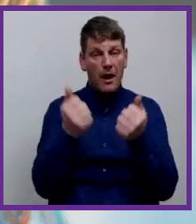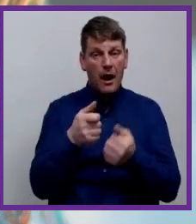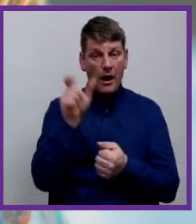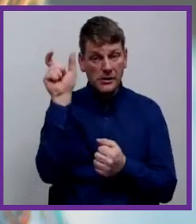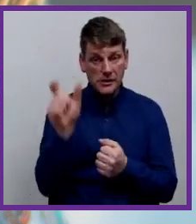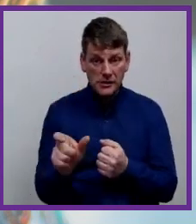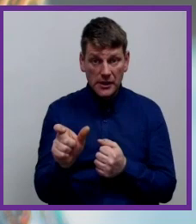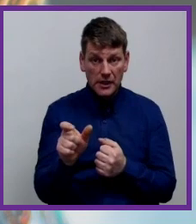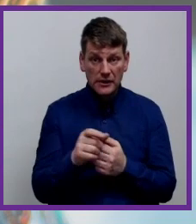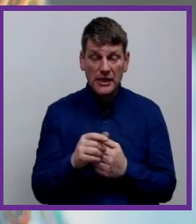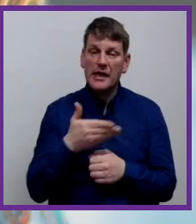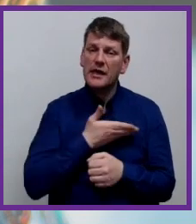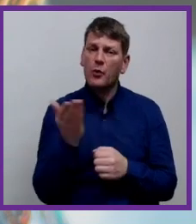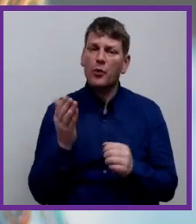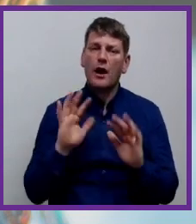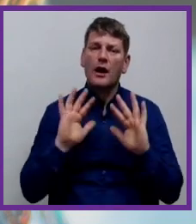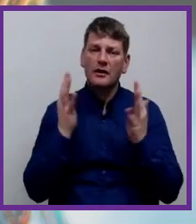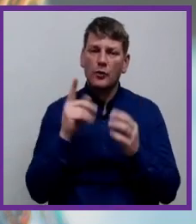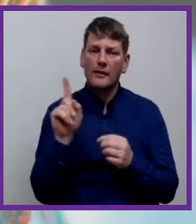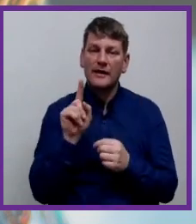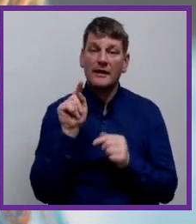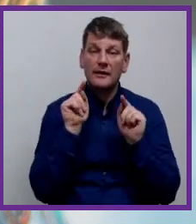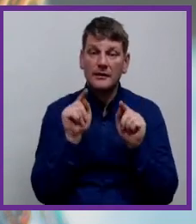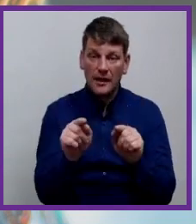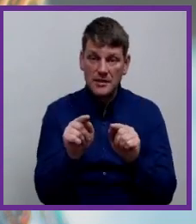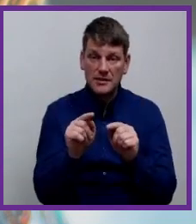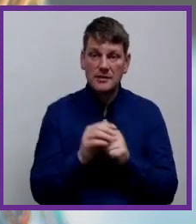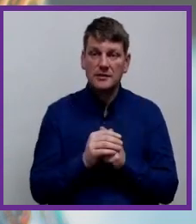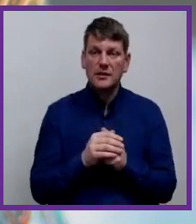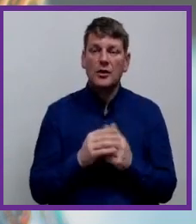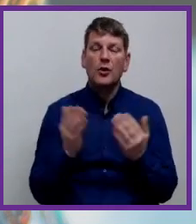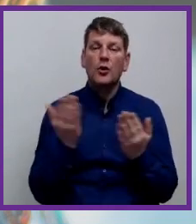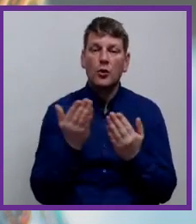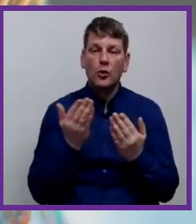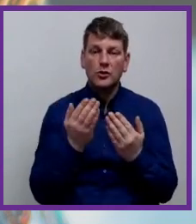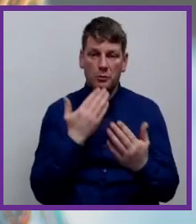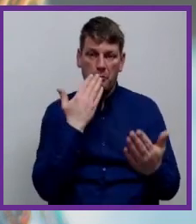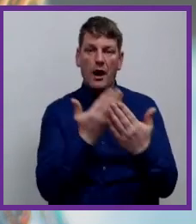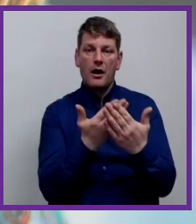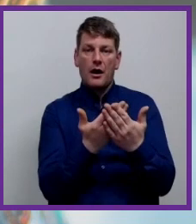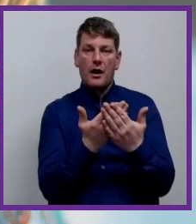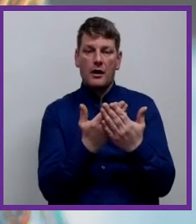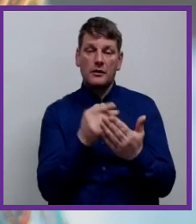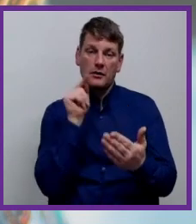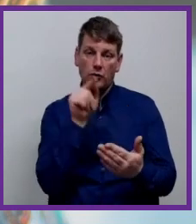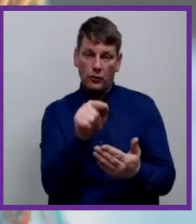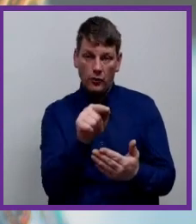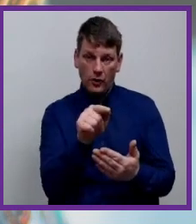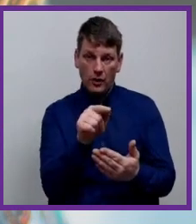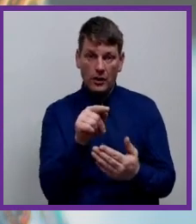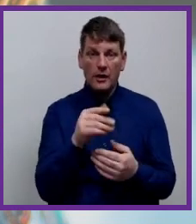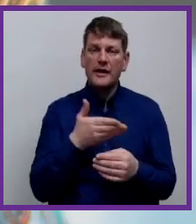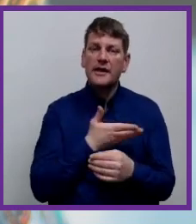mākslinieks jebkurā gadījumā ir tas, kurš attēlo un parāda to,